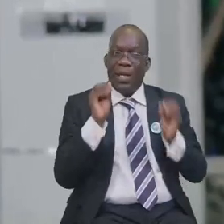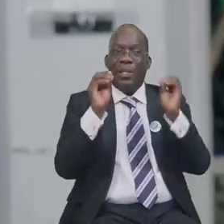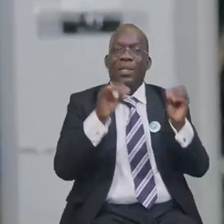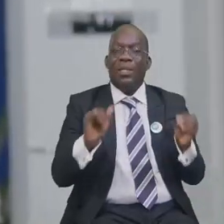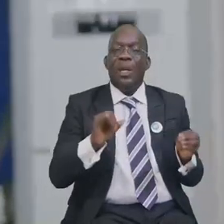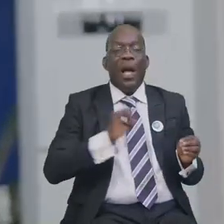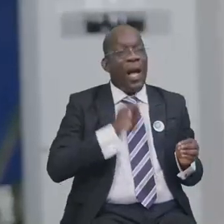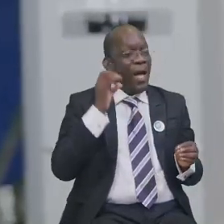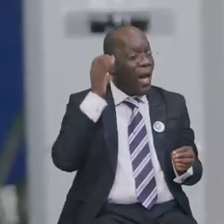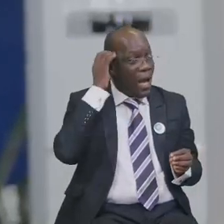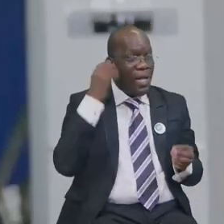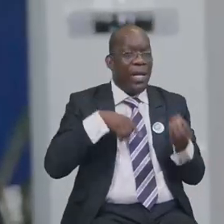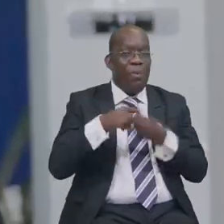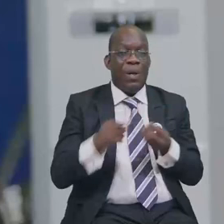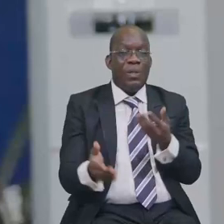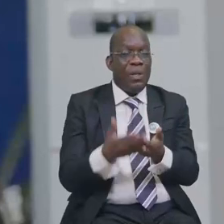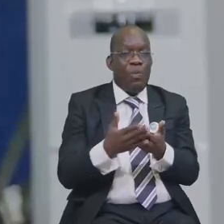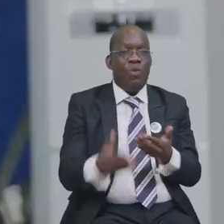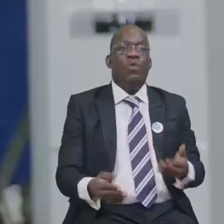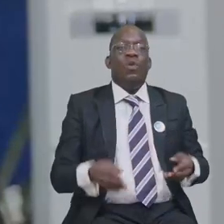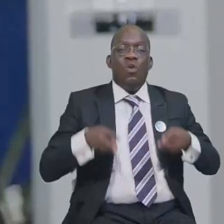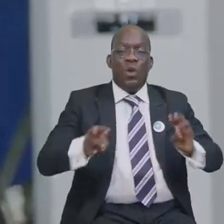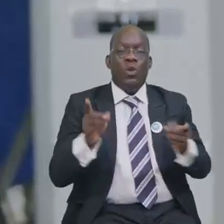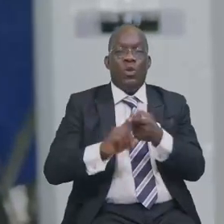j'avais entendu parler des équations simples.